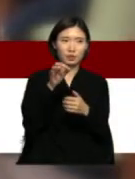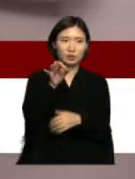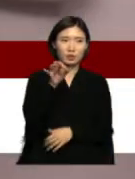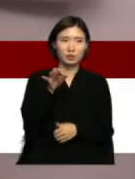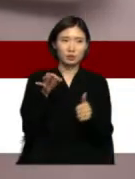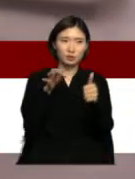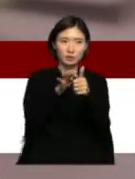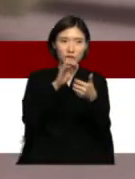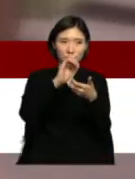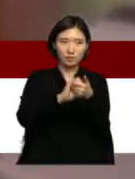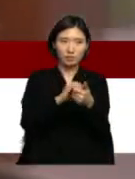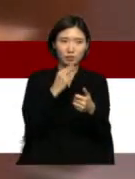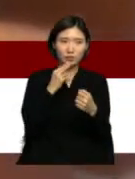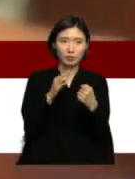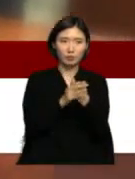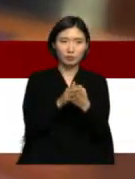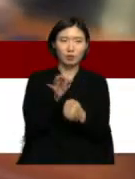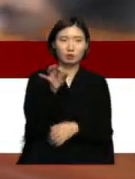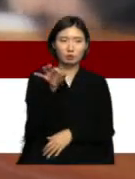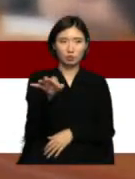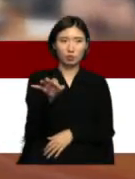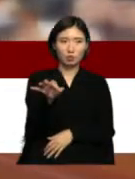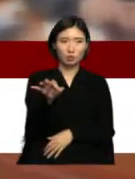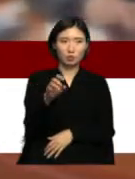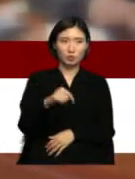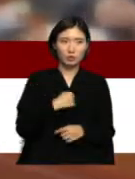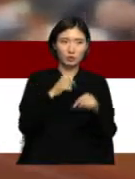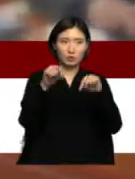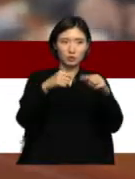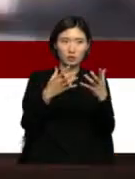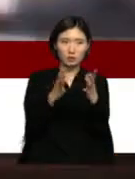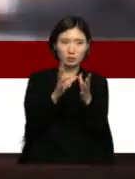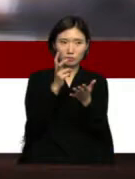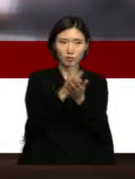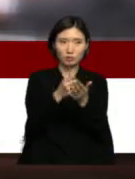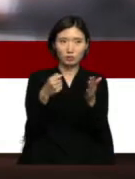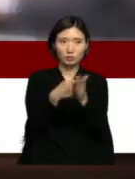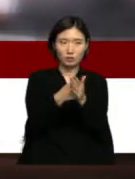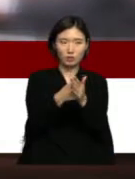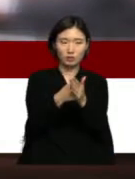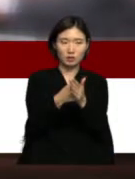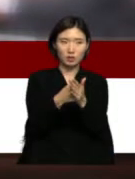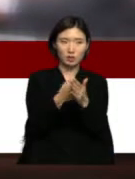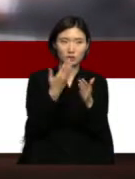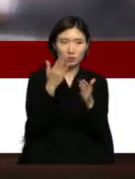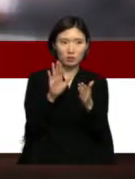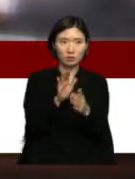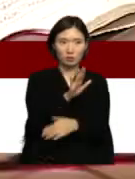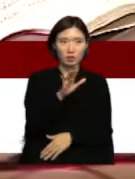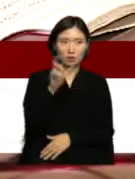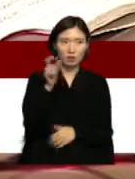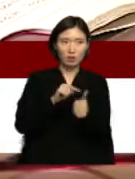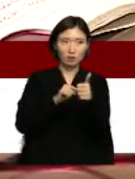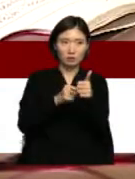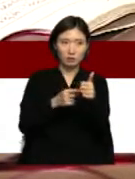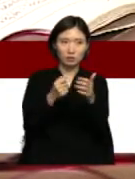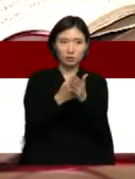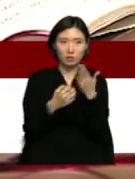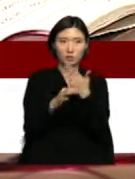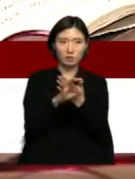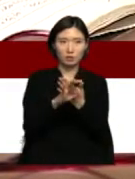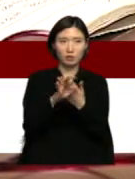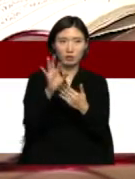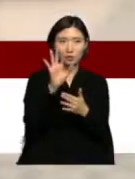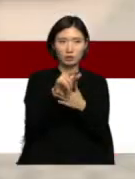하지 않으니까 주는 거죠. 자치단체 조례로 정하도록 되어 있는데 그렇게 되면 우리가 강제로 정하면